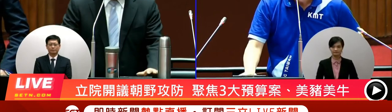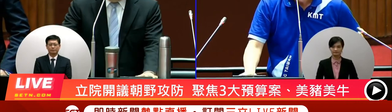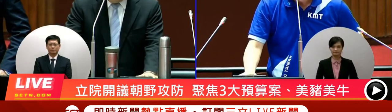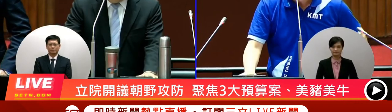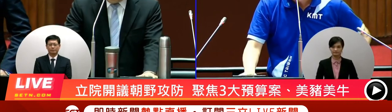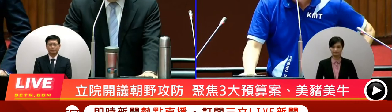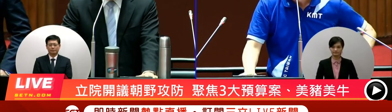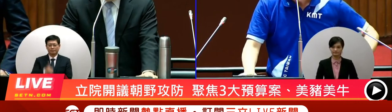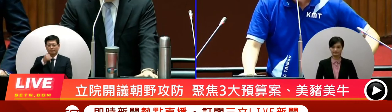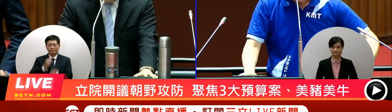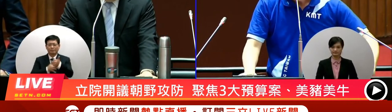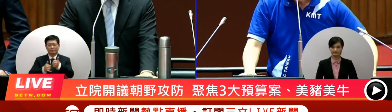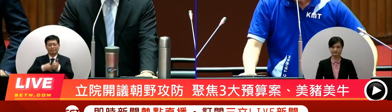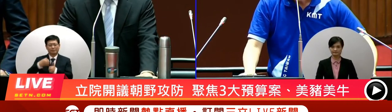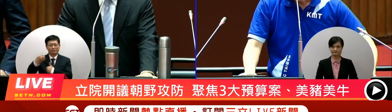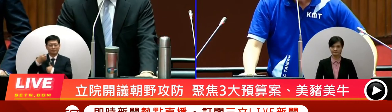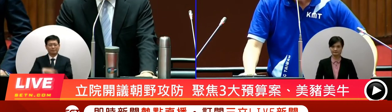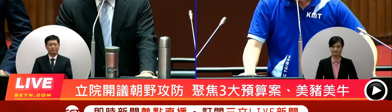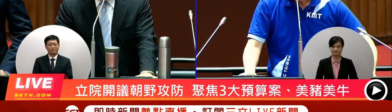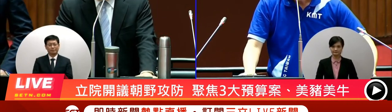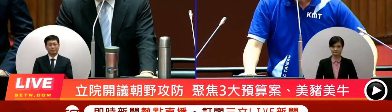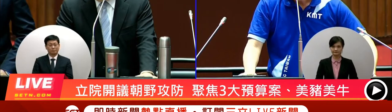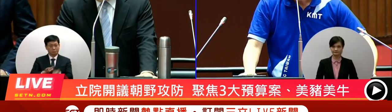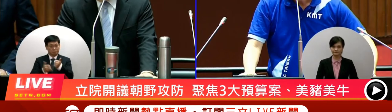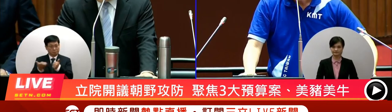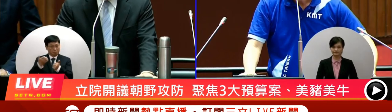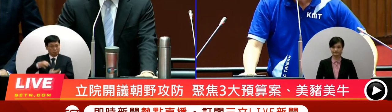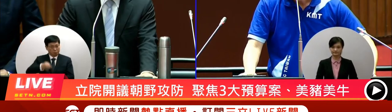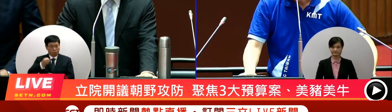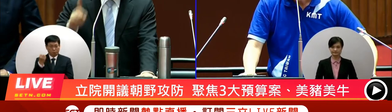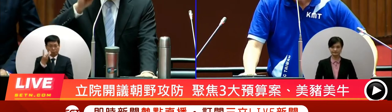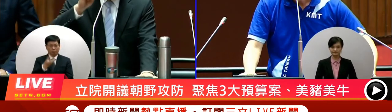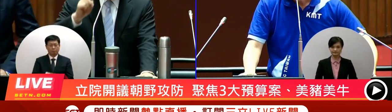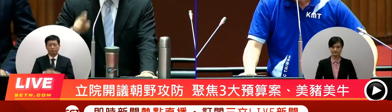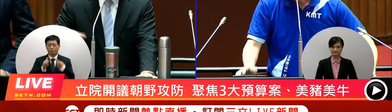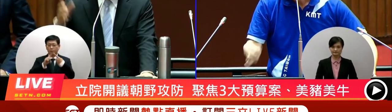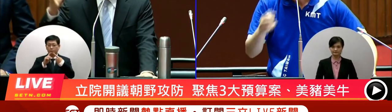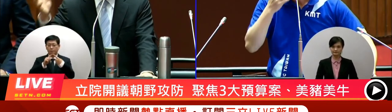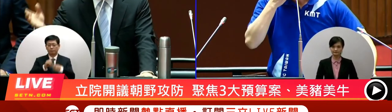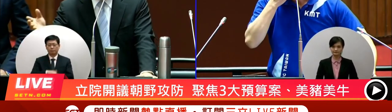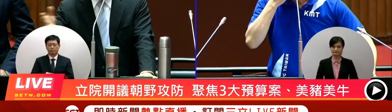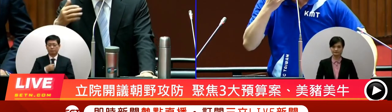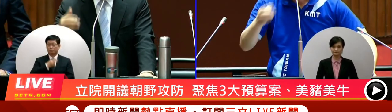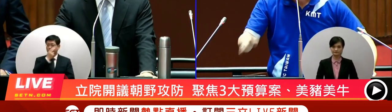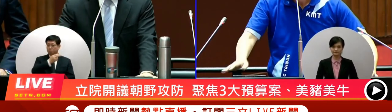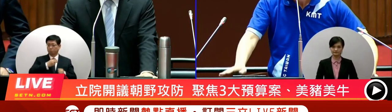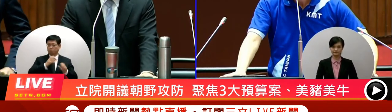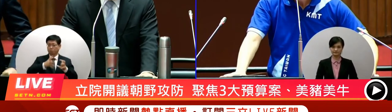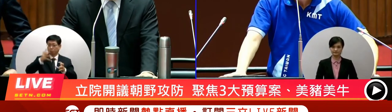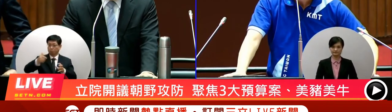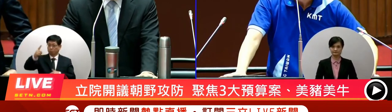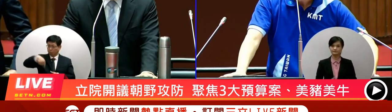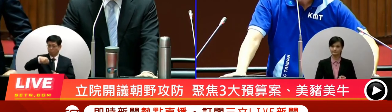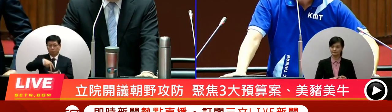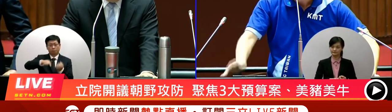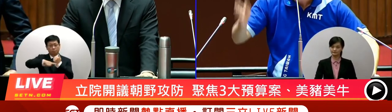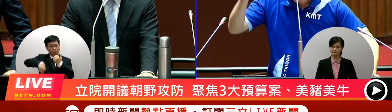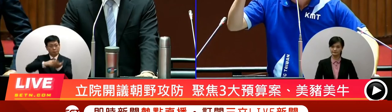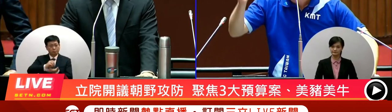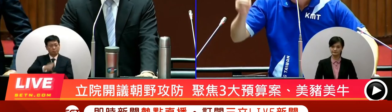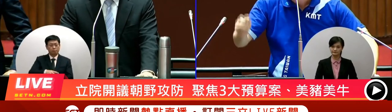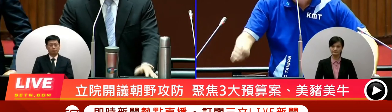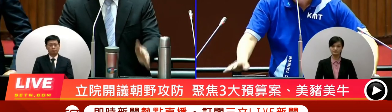哎，谢谢委员指教。啊，委员刚才提三点，第一点说要请总统来立法院报 告，